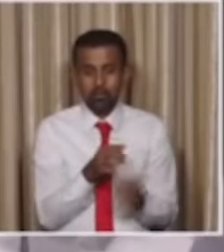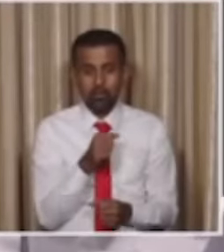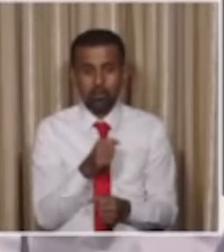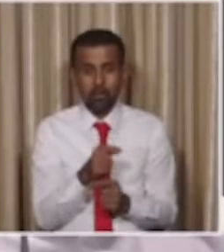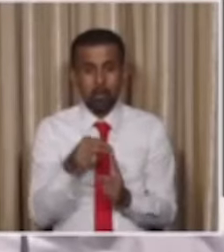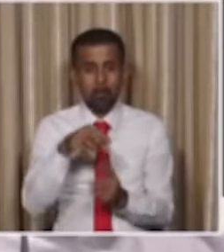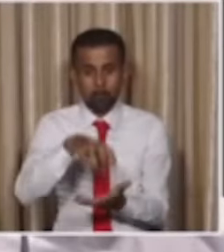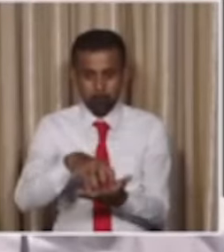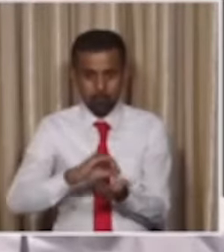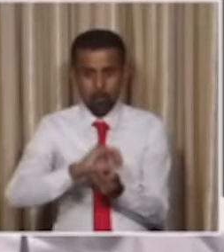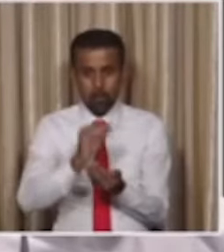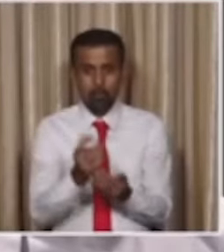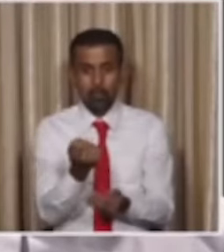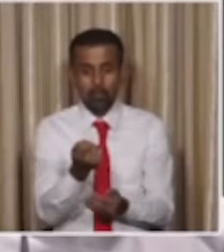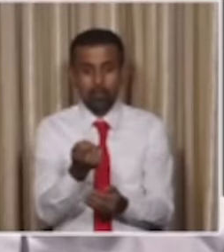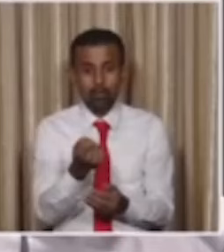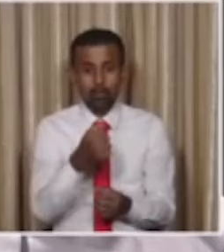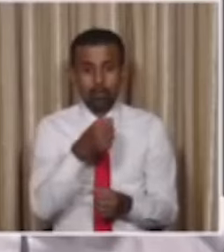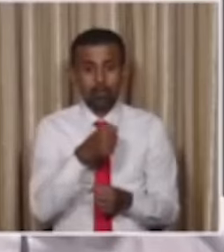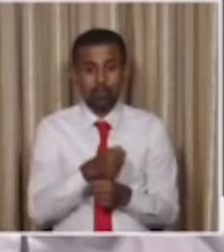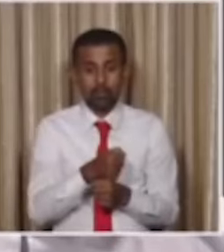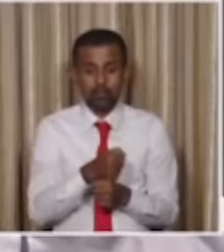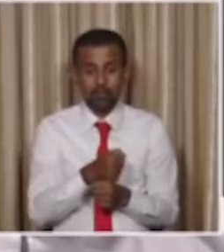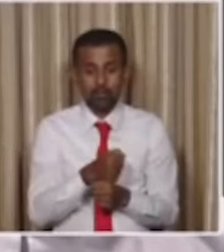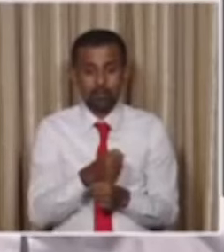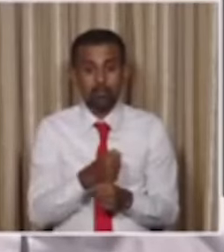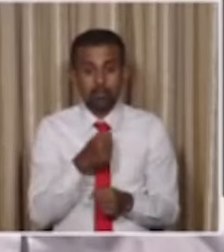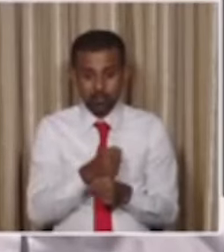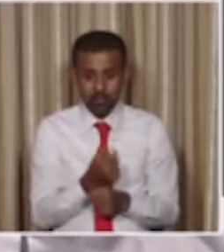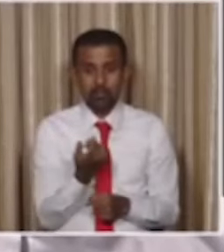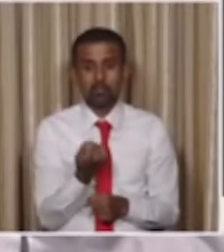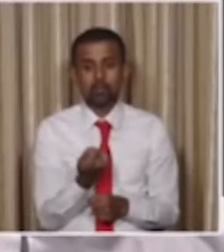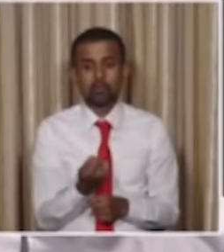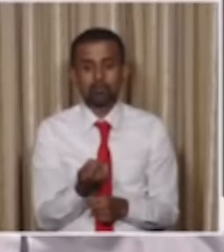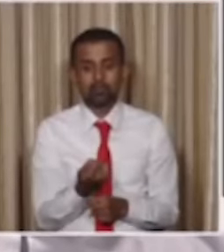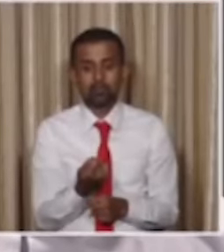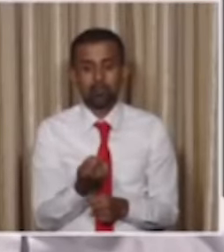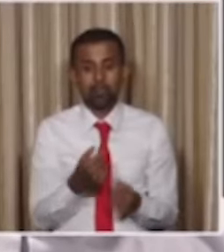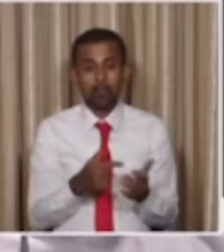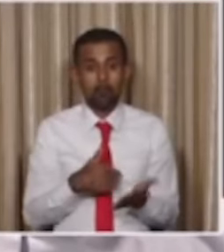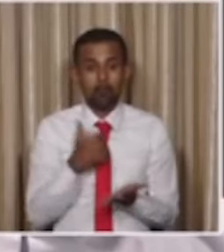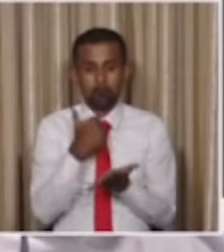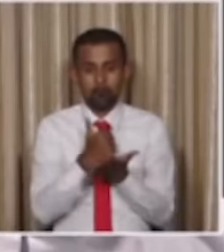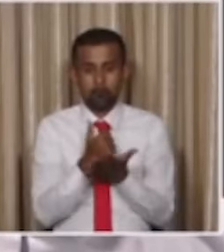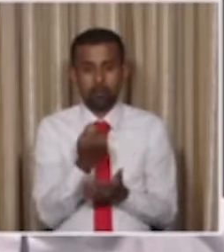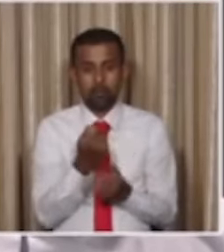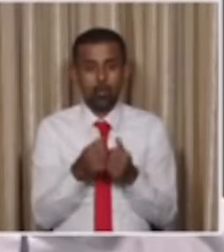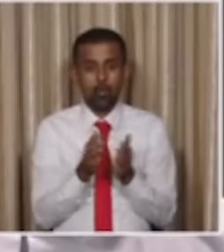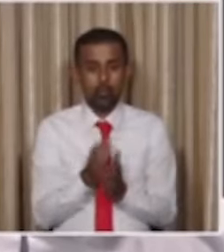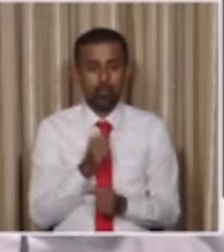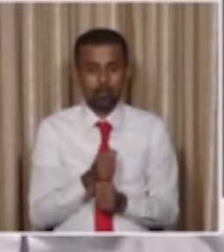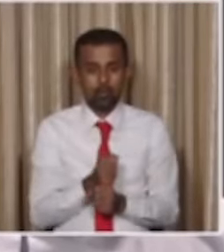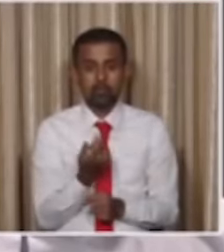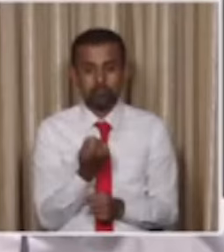පළාත් සභාවල අරමුදල් ඒකාබද්ධ අරමුදලෙන් නෙමෙයි යන්නේ. නමුත් ඒක රාජ්‍ය මුදල්. ඒ නිසා මේ මහ බැංකුවේ මුදල් සියල්ල රාජ්‍ය